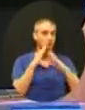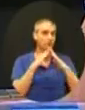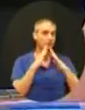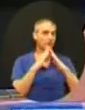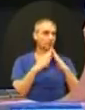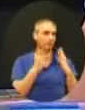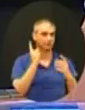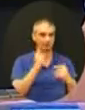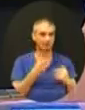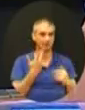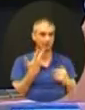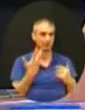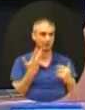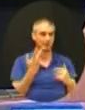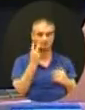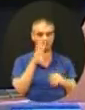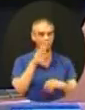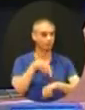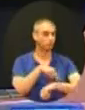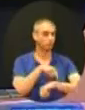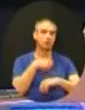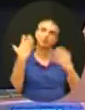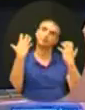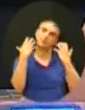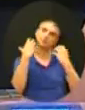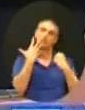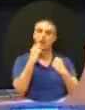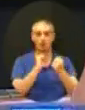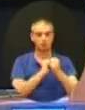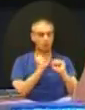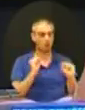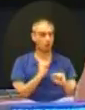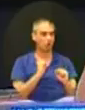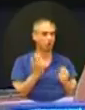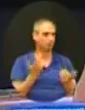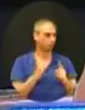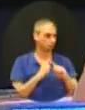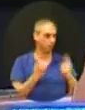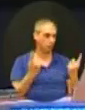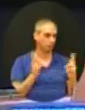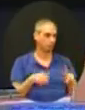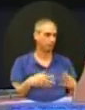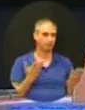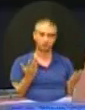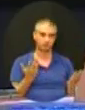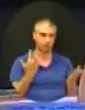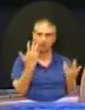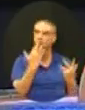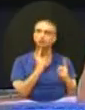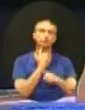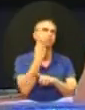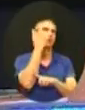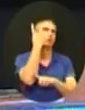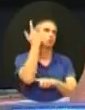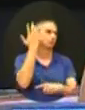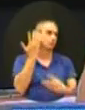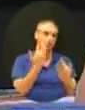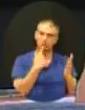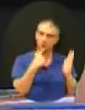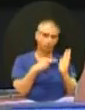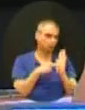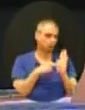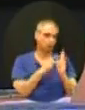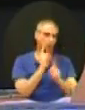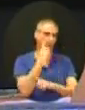בבית, וצריך 24 שעות מזגן על קור או על חום, זה שונה לגמרי, זה ברור. חשבונות מטורפים, חשבונות